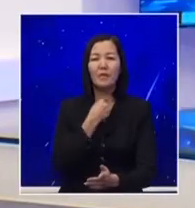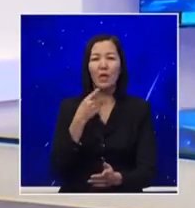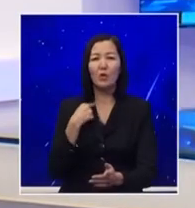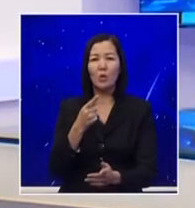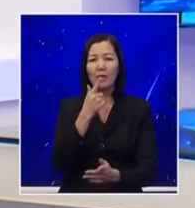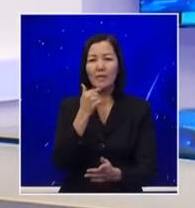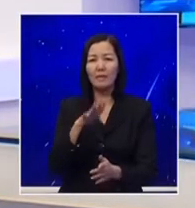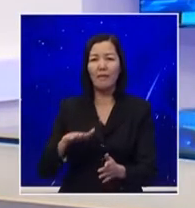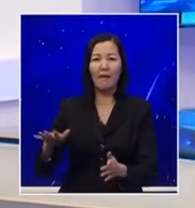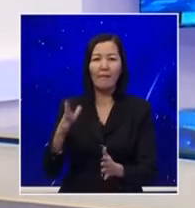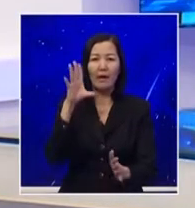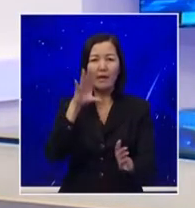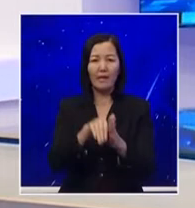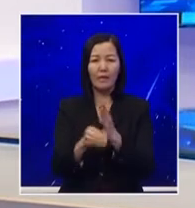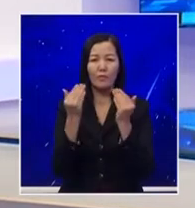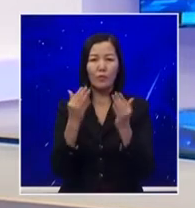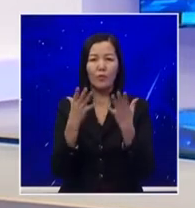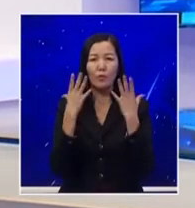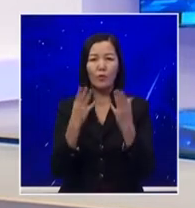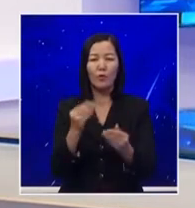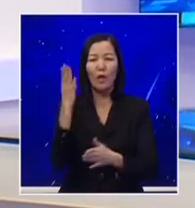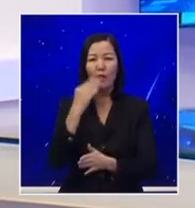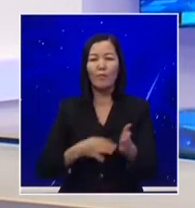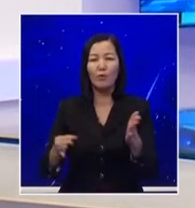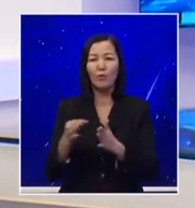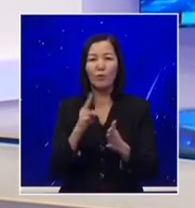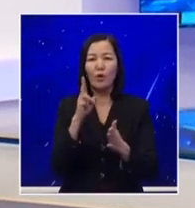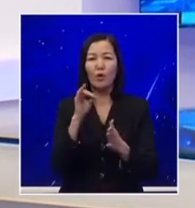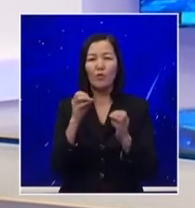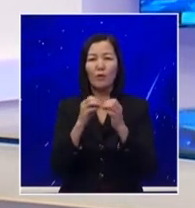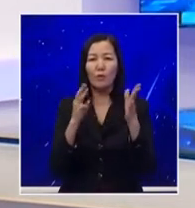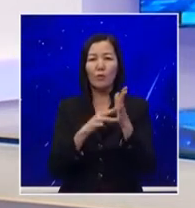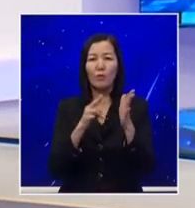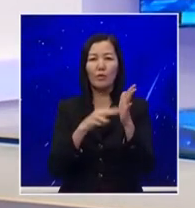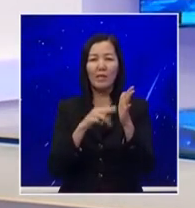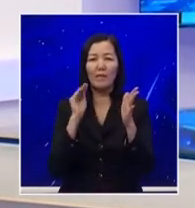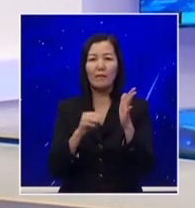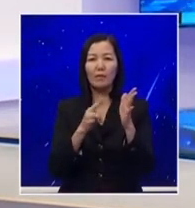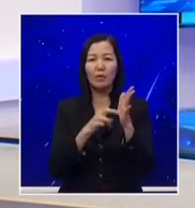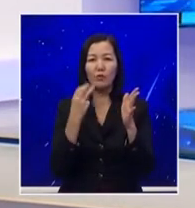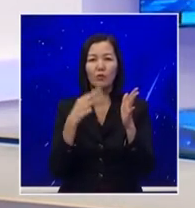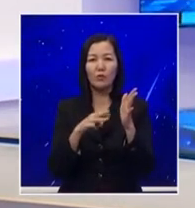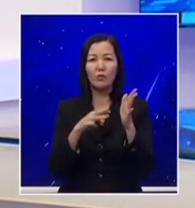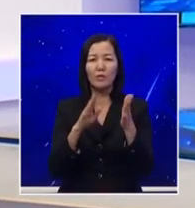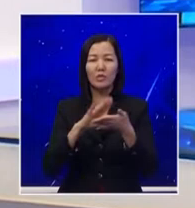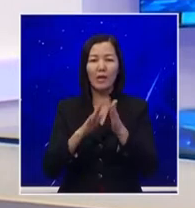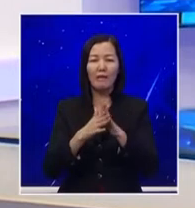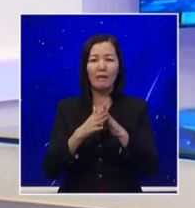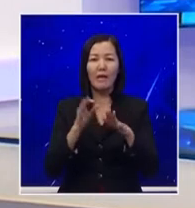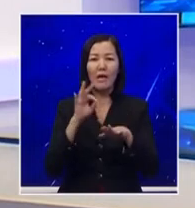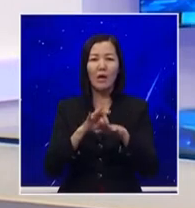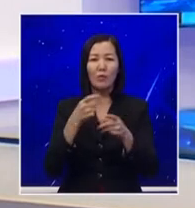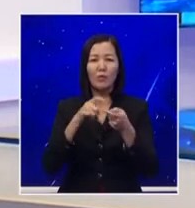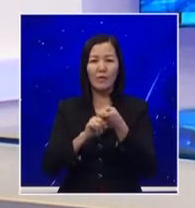Талдықорған қызыл аймаққа кірді. Бүгінгі күнде облыста COVID-19-дың 7730 жағдай тіркелген. Ал облыс